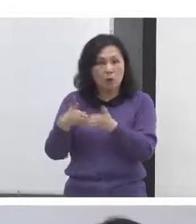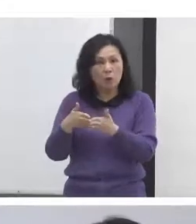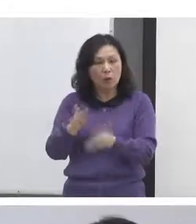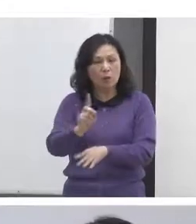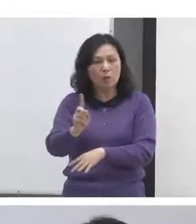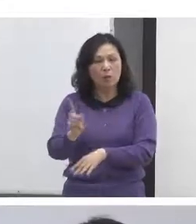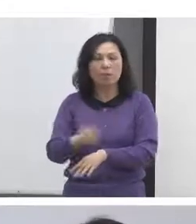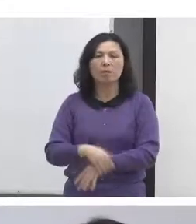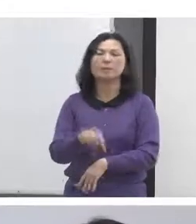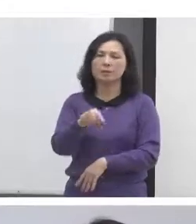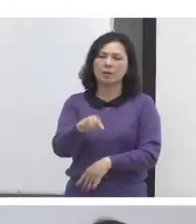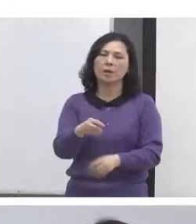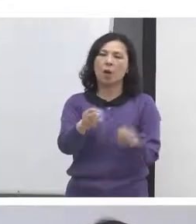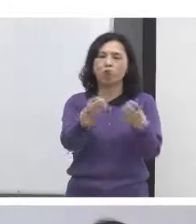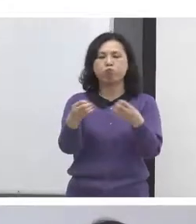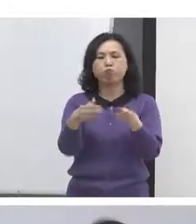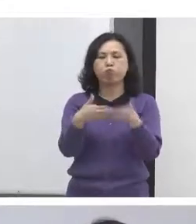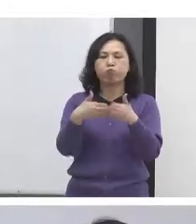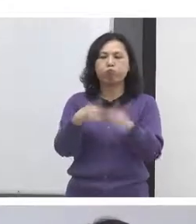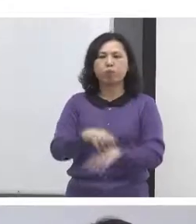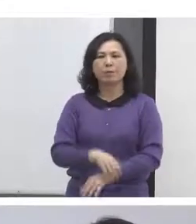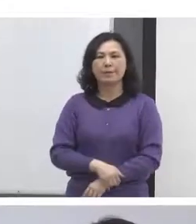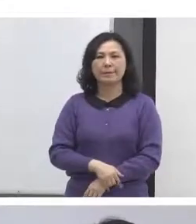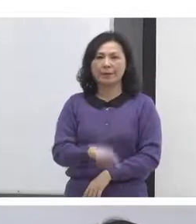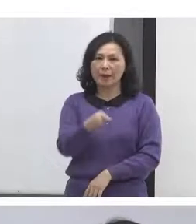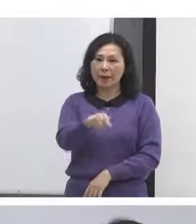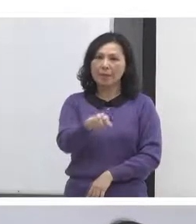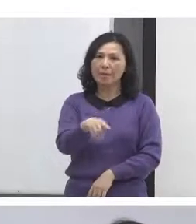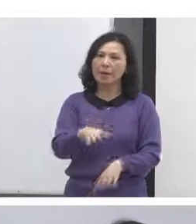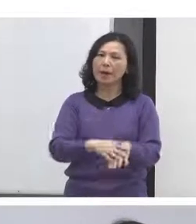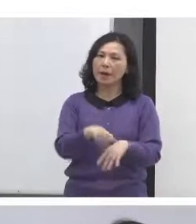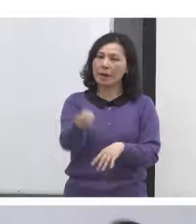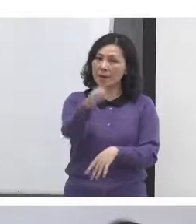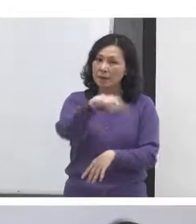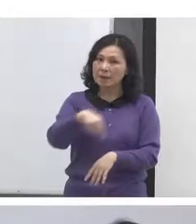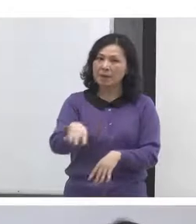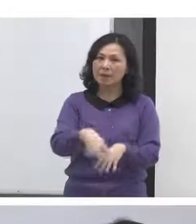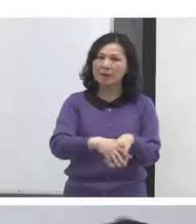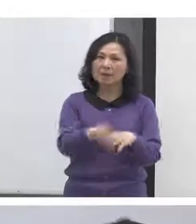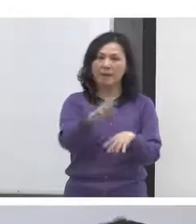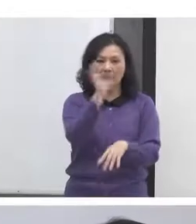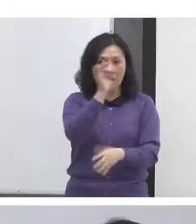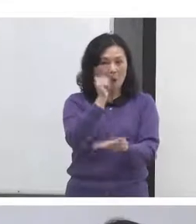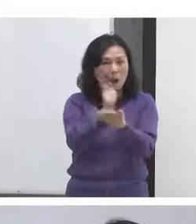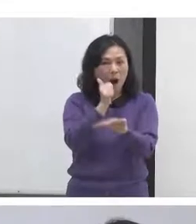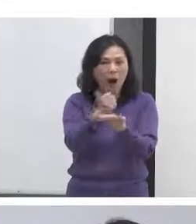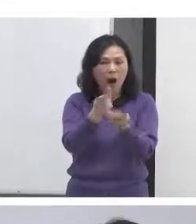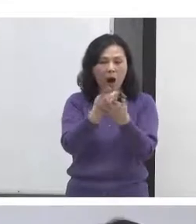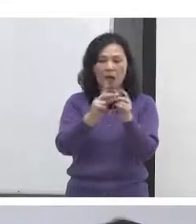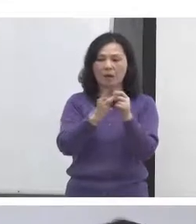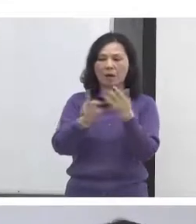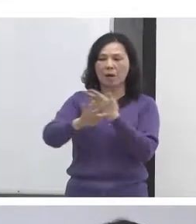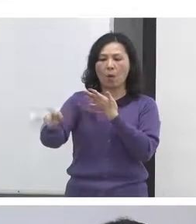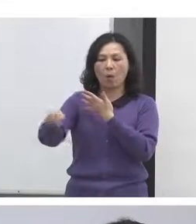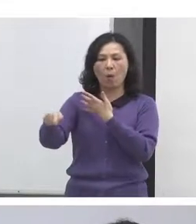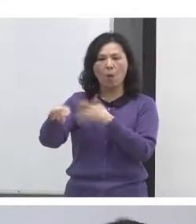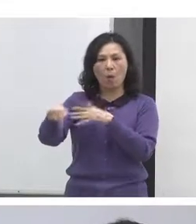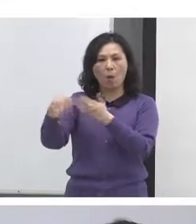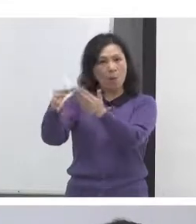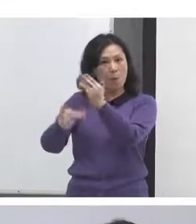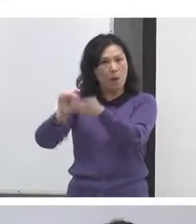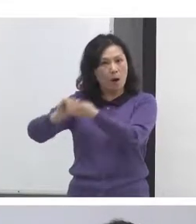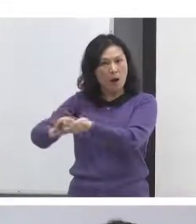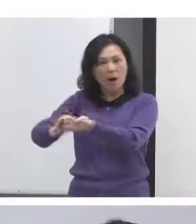很核心的议题。好，那找出这议题之后，就要去跟外部的这些规范去让大家